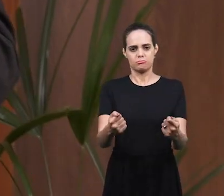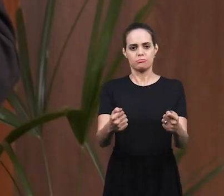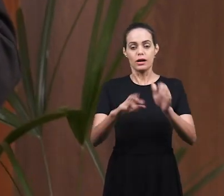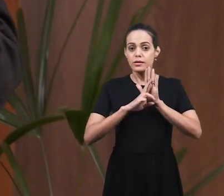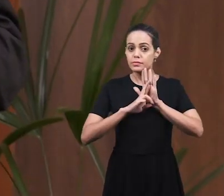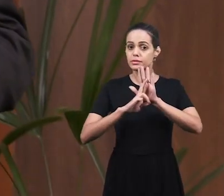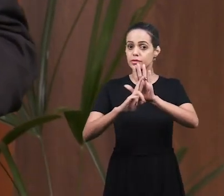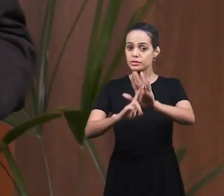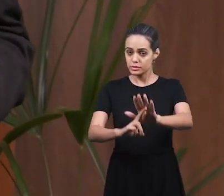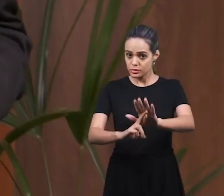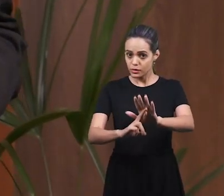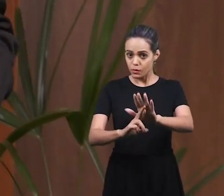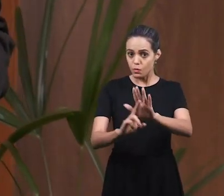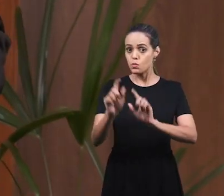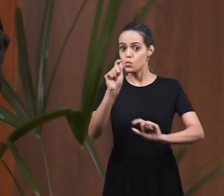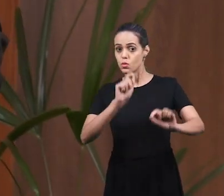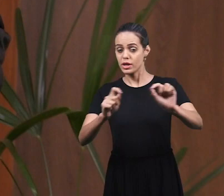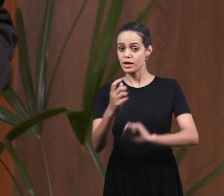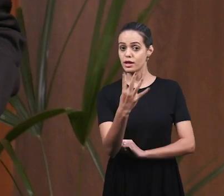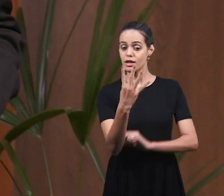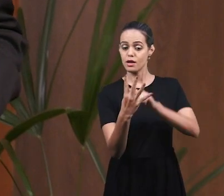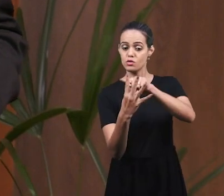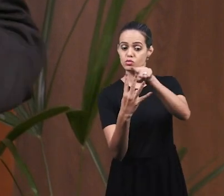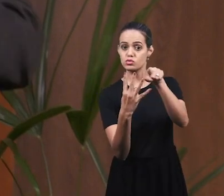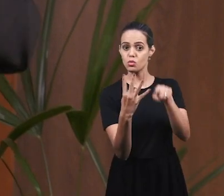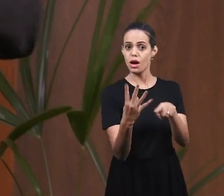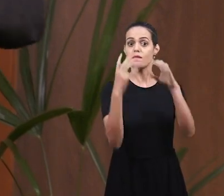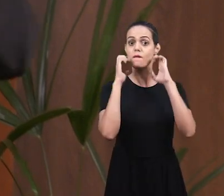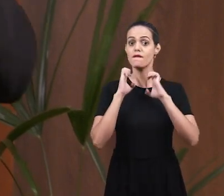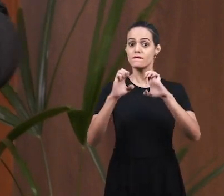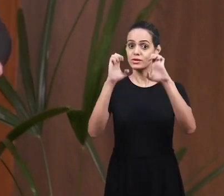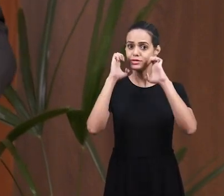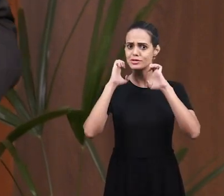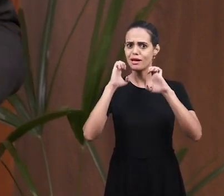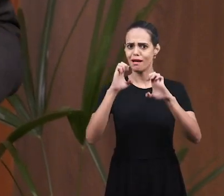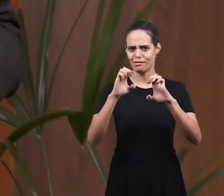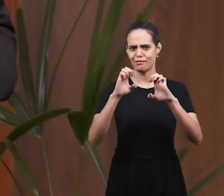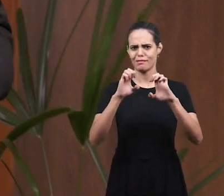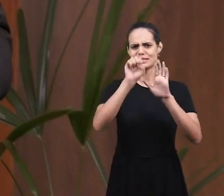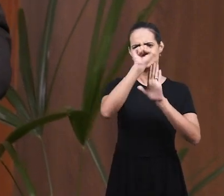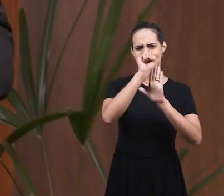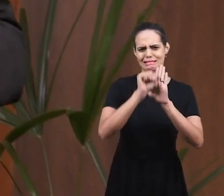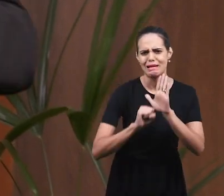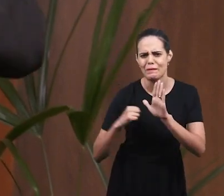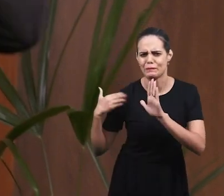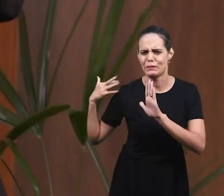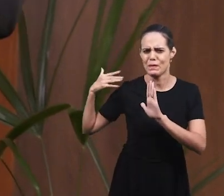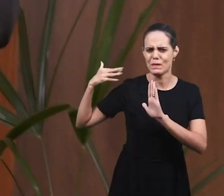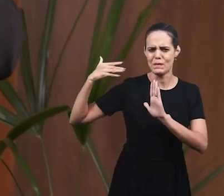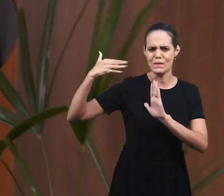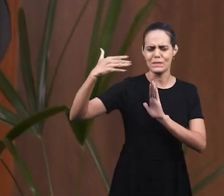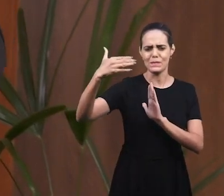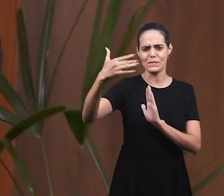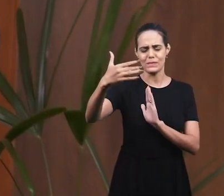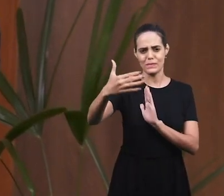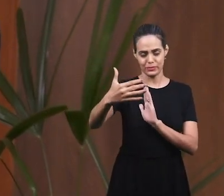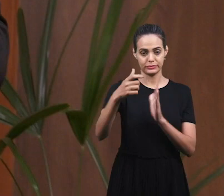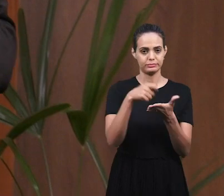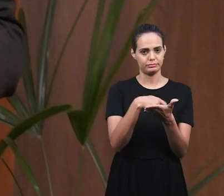une représentation des 4 évangiles qui, plusieurs siècles